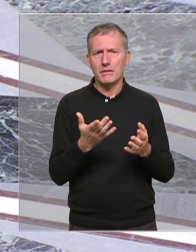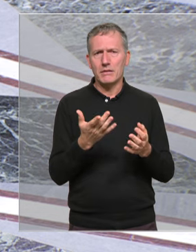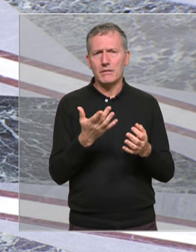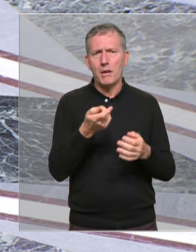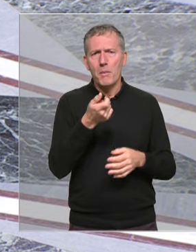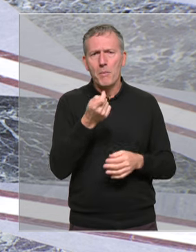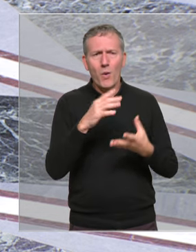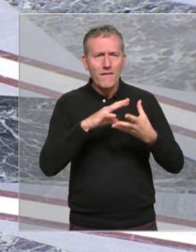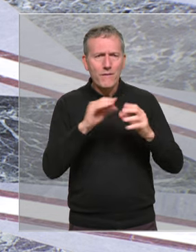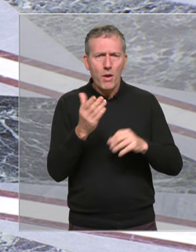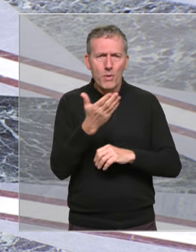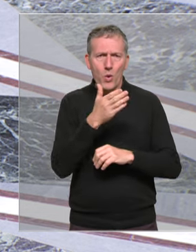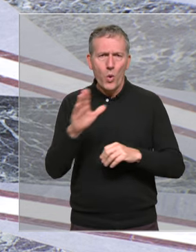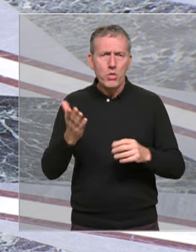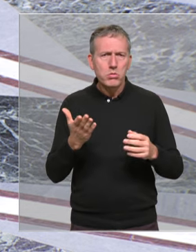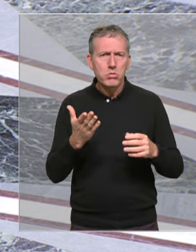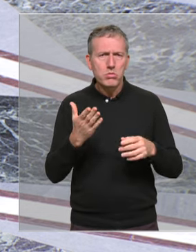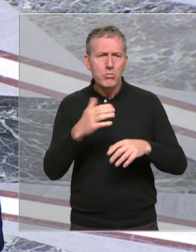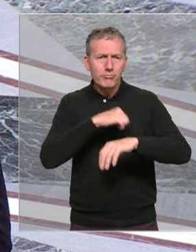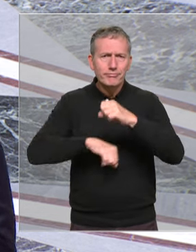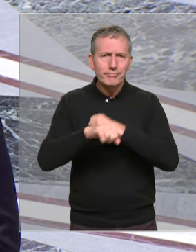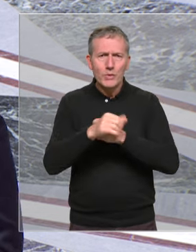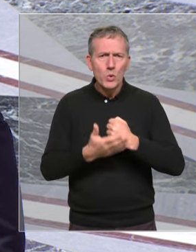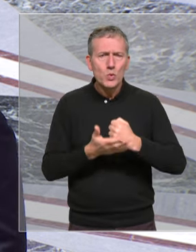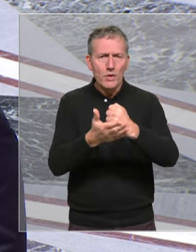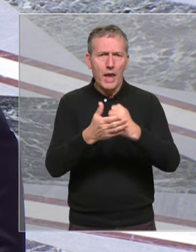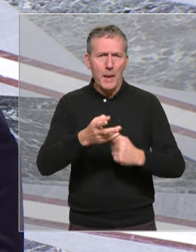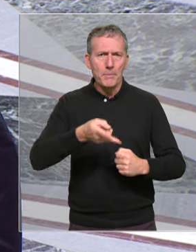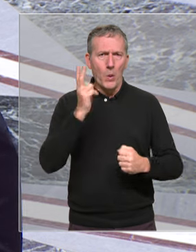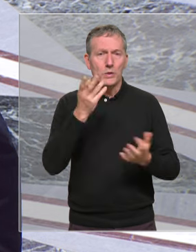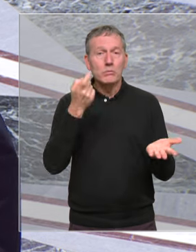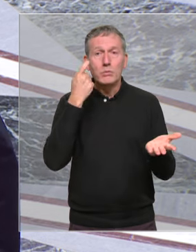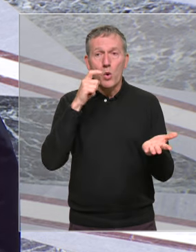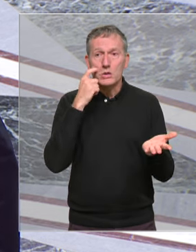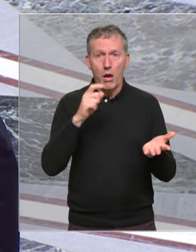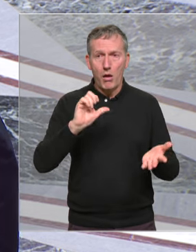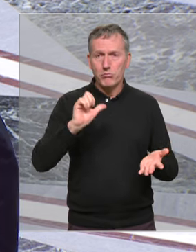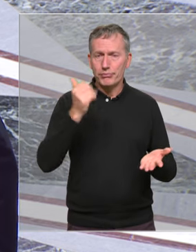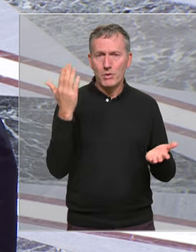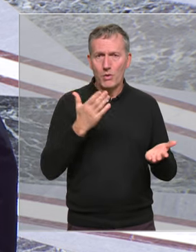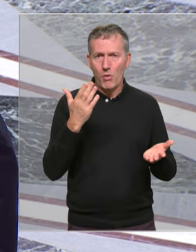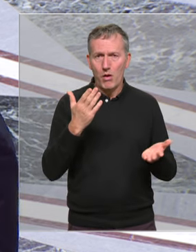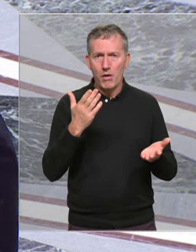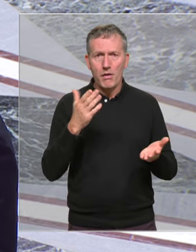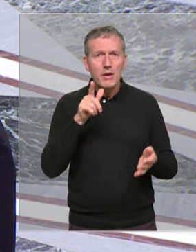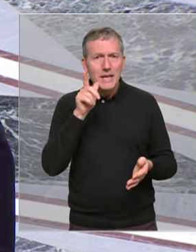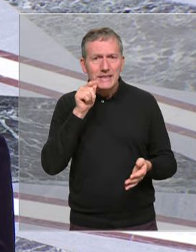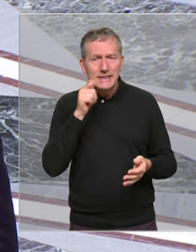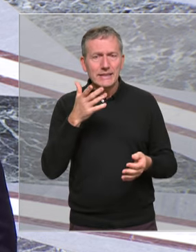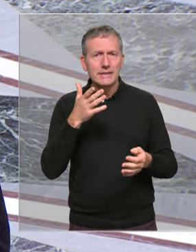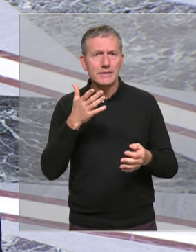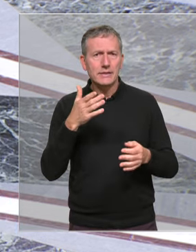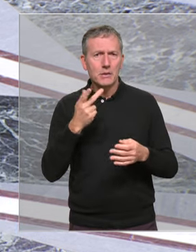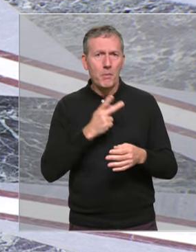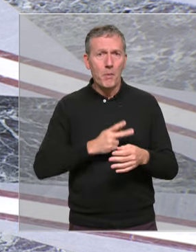différemment dans notre manière d'envisager ces soutiens. Nous partons d'ailleurs d'un constat qui est unanime, celui de l'intensification de